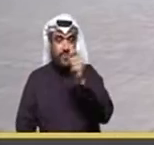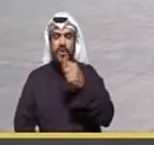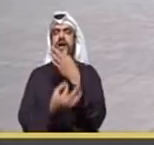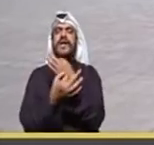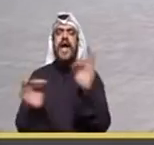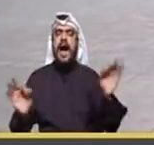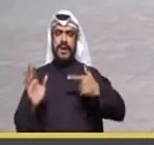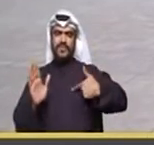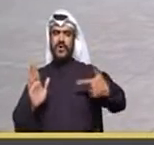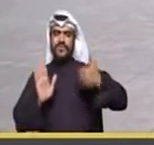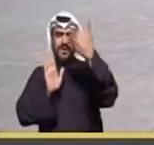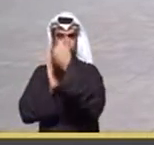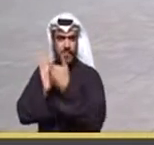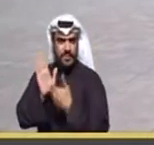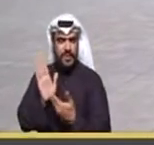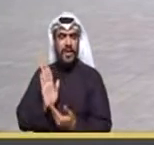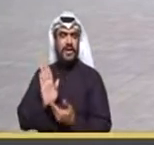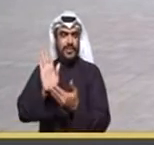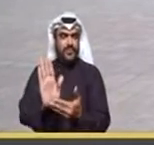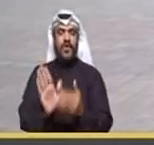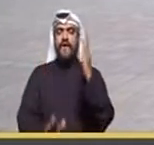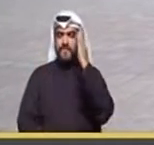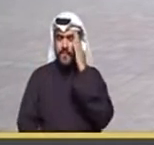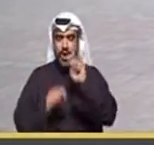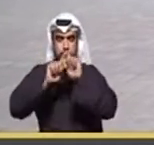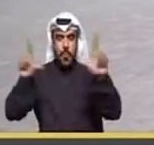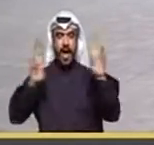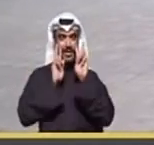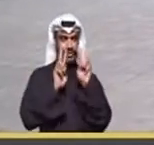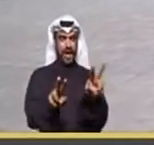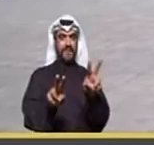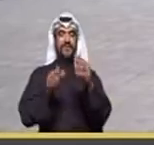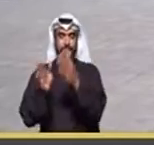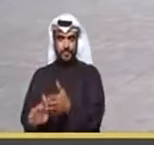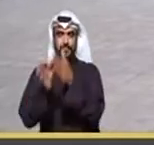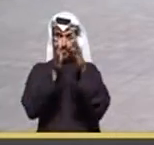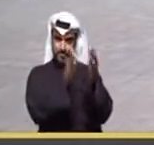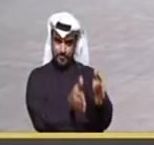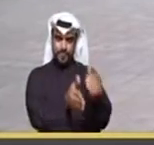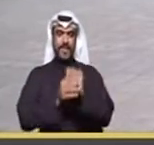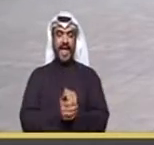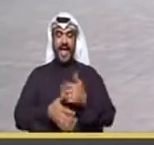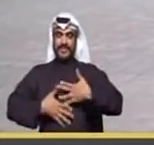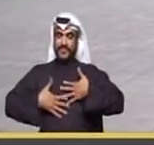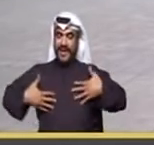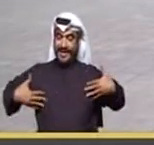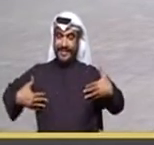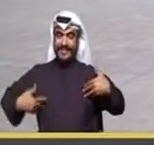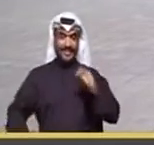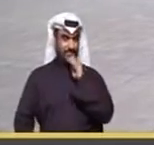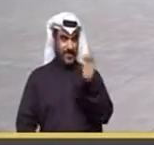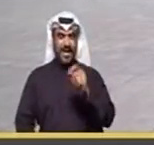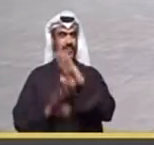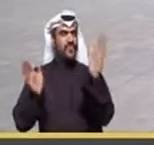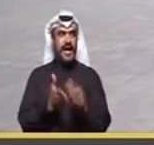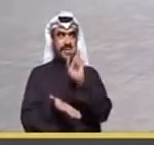كافة المسابقات وإيصال الصورة إلى المشاهد. انتقلنا إلى رسم الفرحة من خلال ما